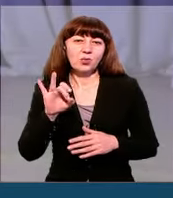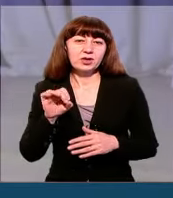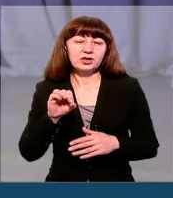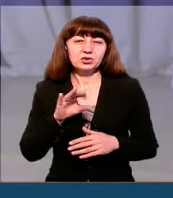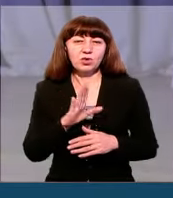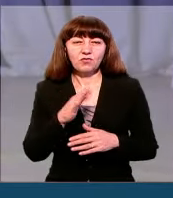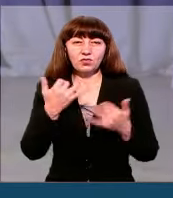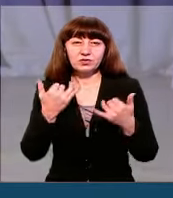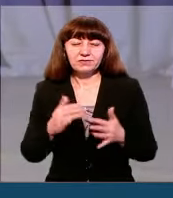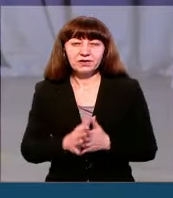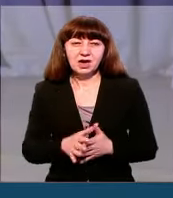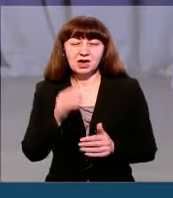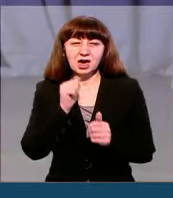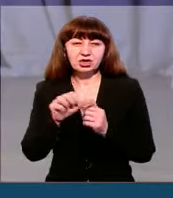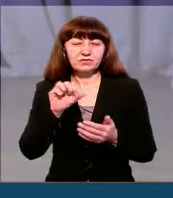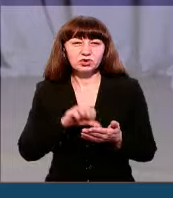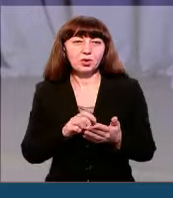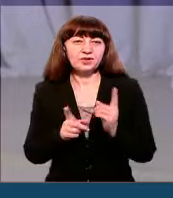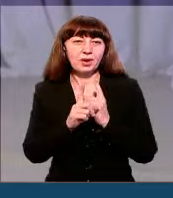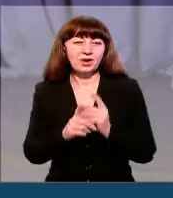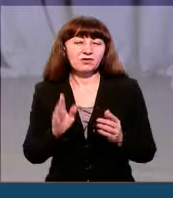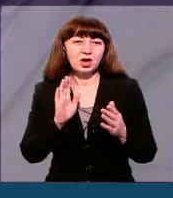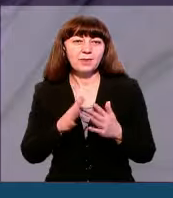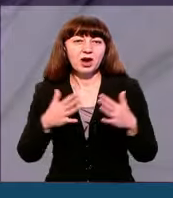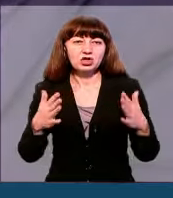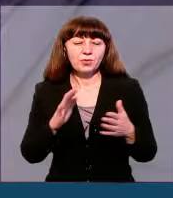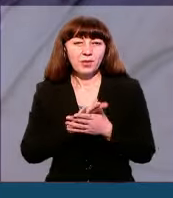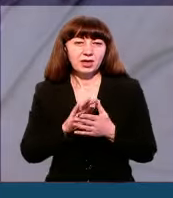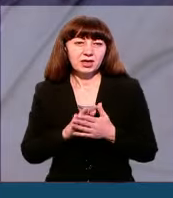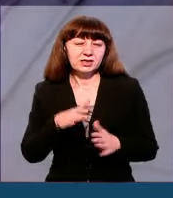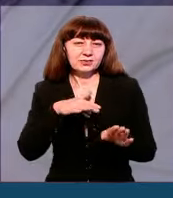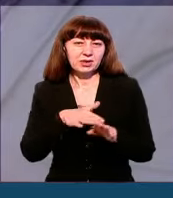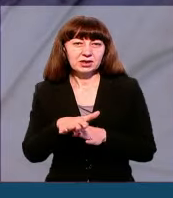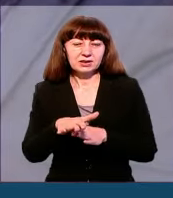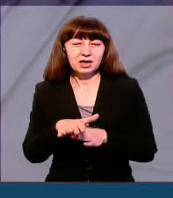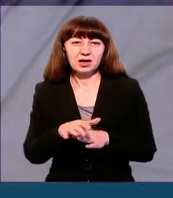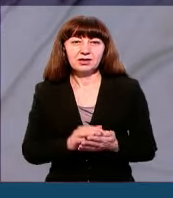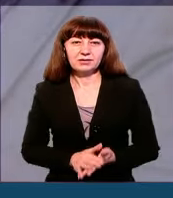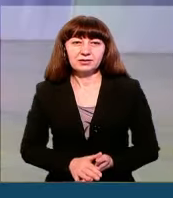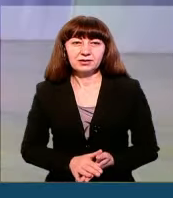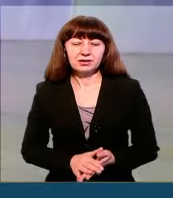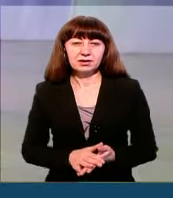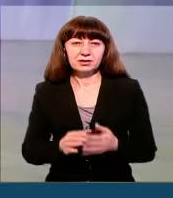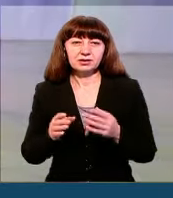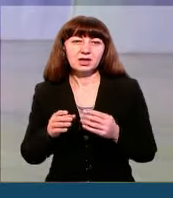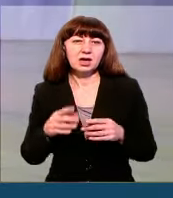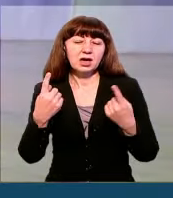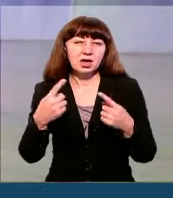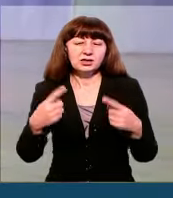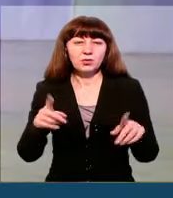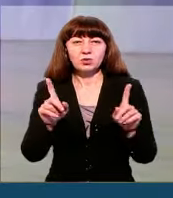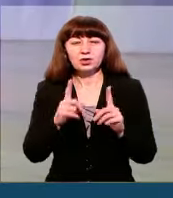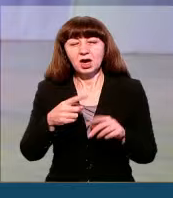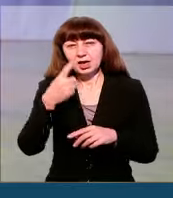выступление зрители сопровождали бурными аплодисментами. Исполнения стали настоящей жемчужиной программы. Видеоряд, который сопровождал музыкальные